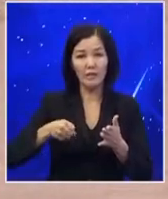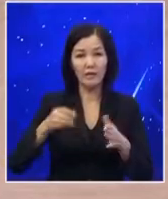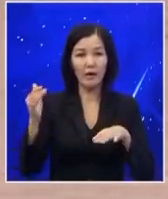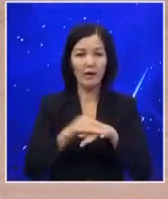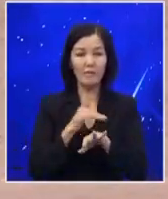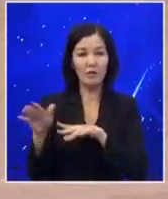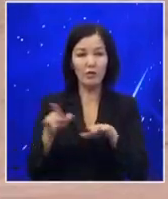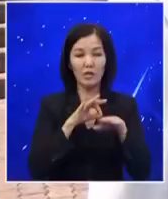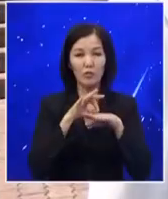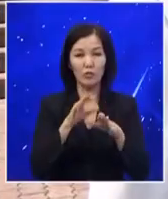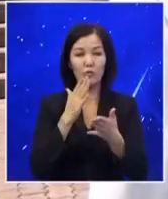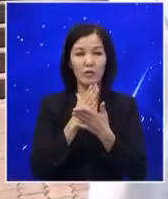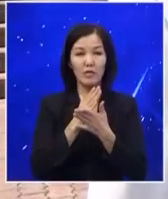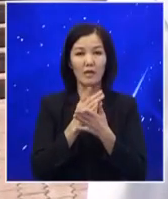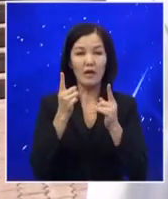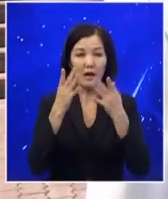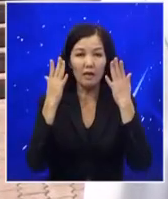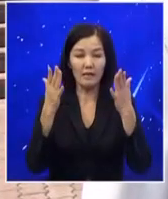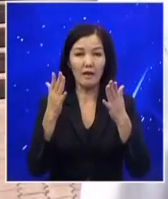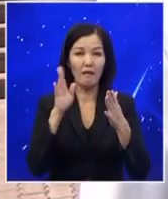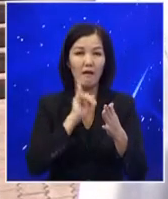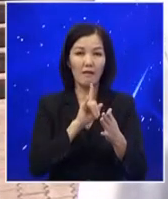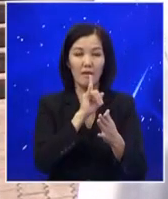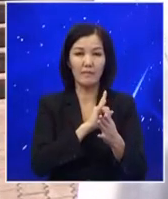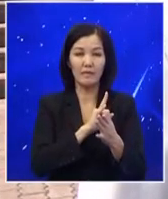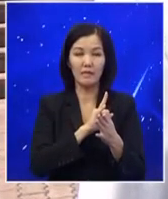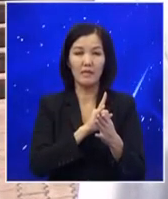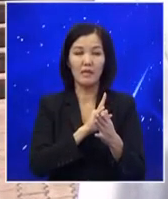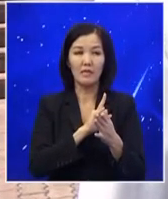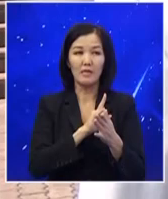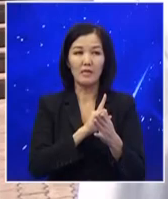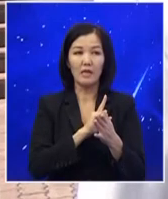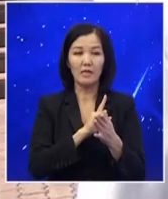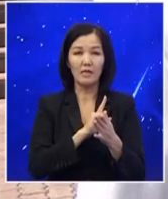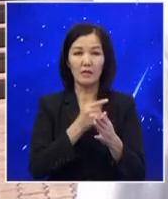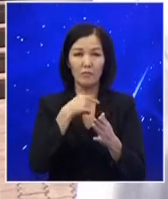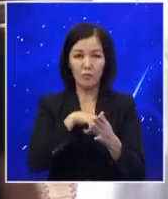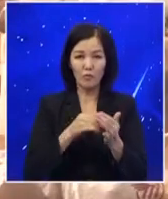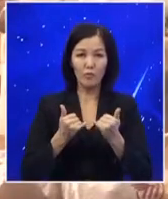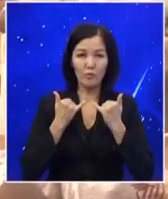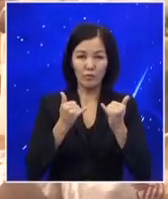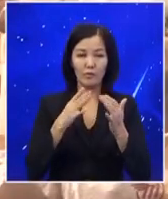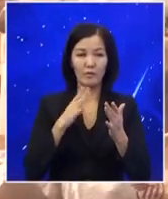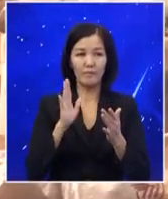жасалып жатыр. Алла тағала тек қана апамыздың рухын шат-шадыман етіп жанын жәннәтте қылсын дейміз.